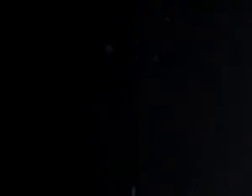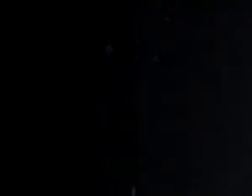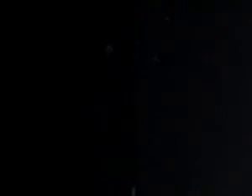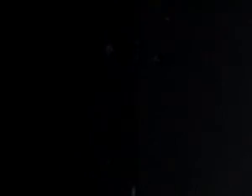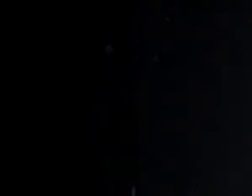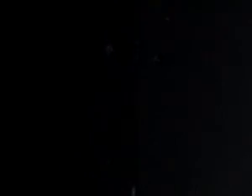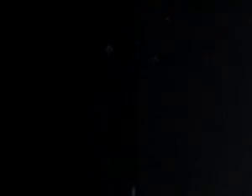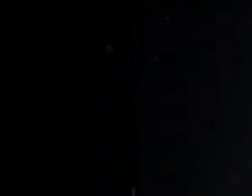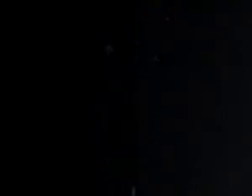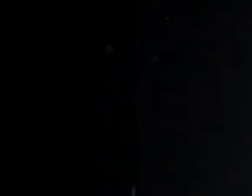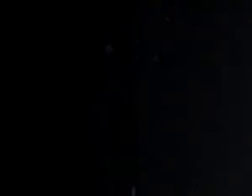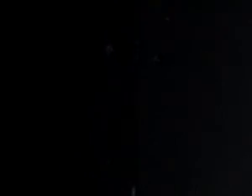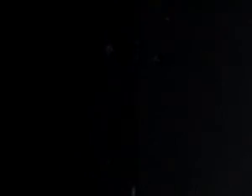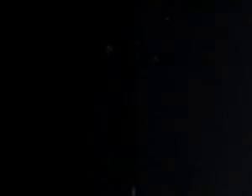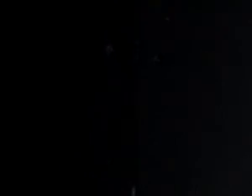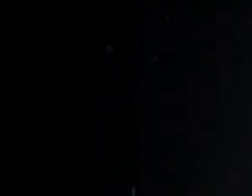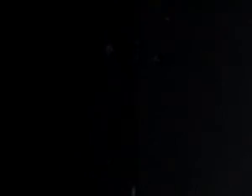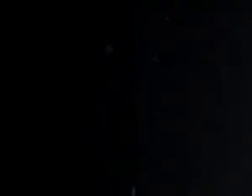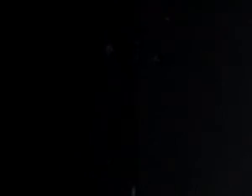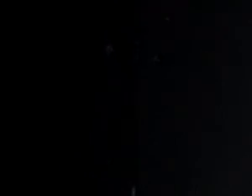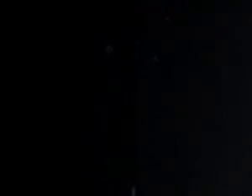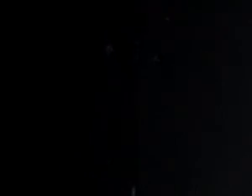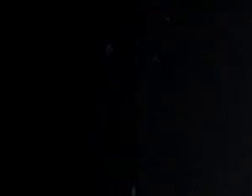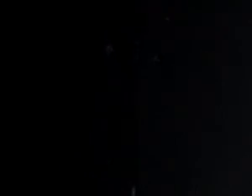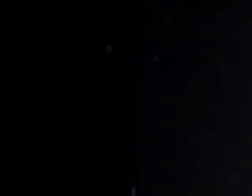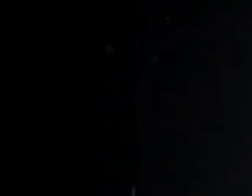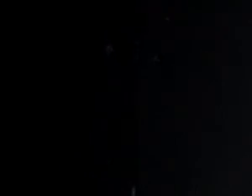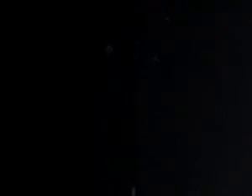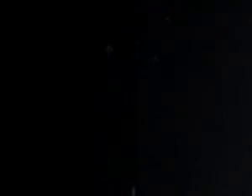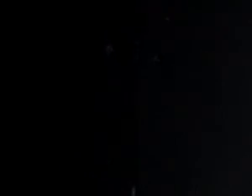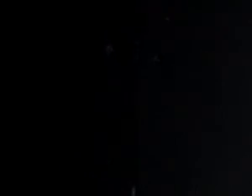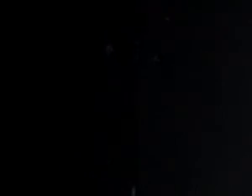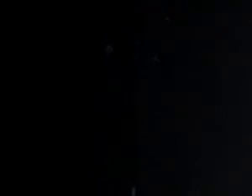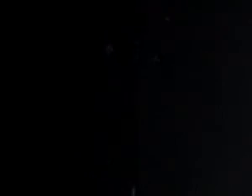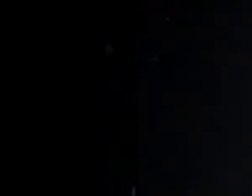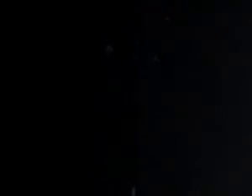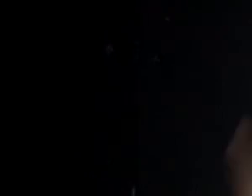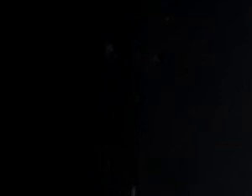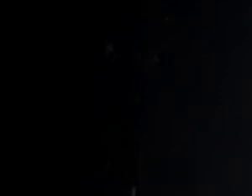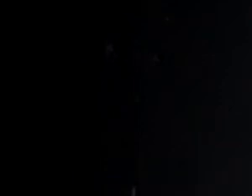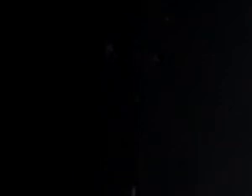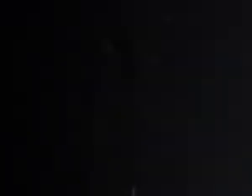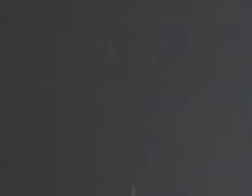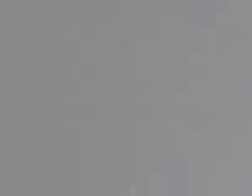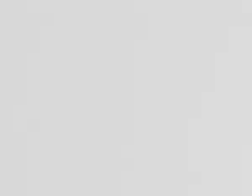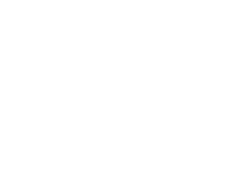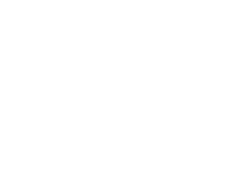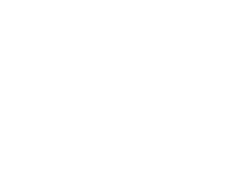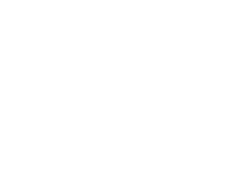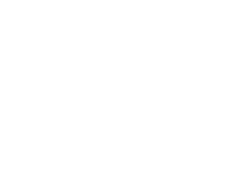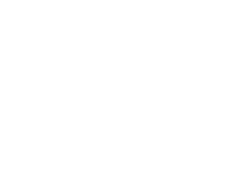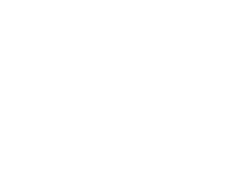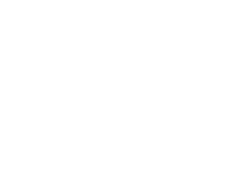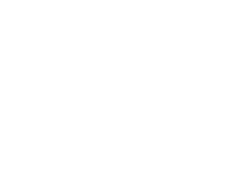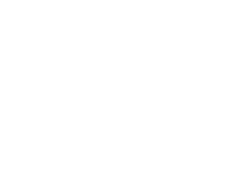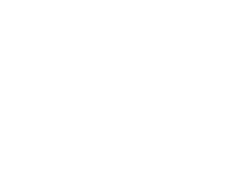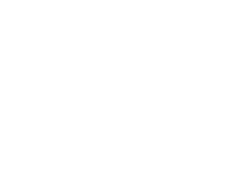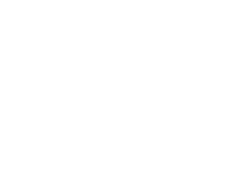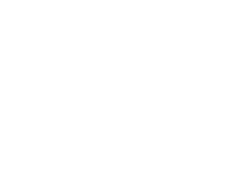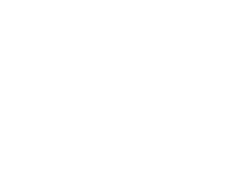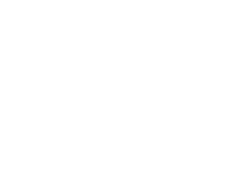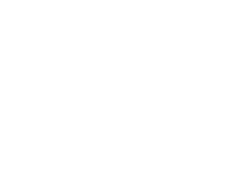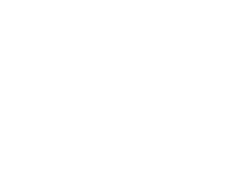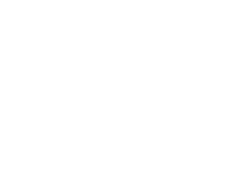dag verder. Geniet jou week en ons sien jou volgende week selfde tyd, selfde plek. Tot sins julle. Write your story, write